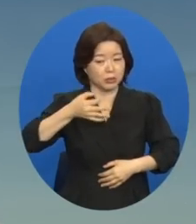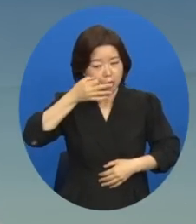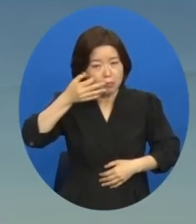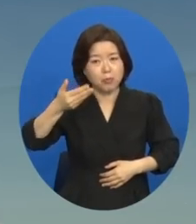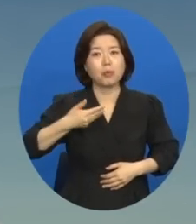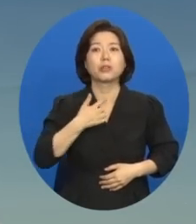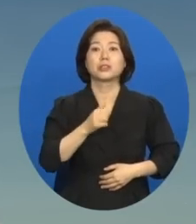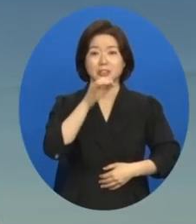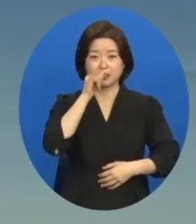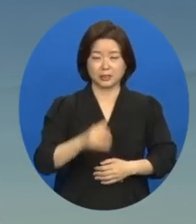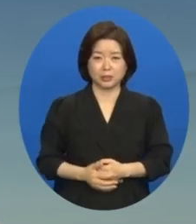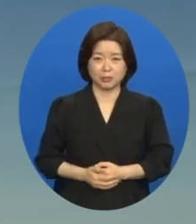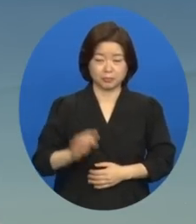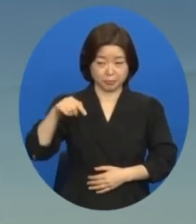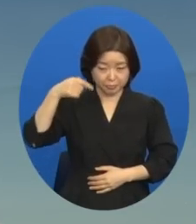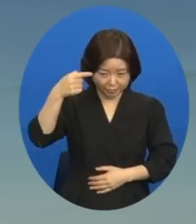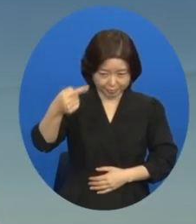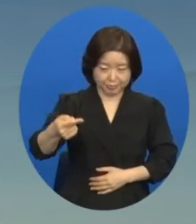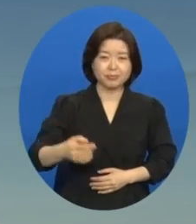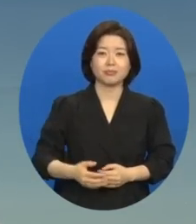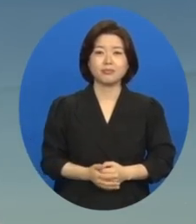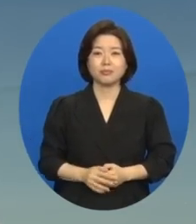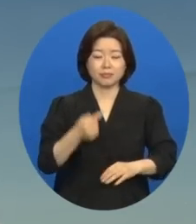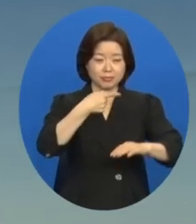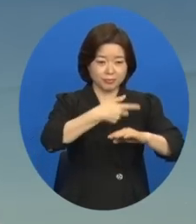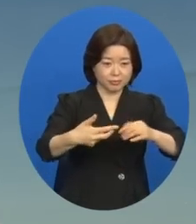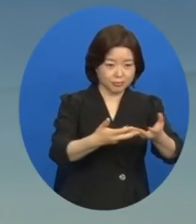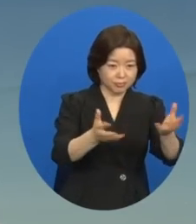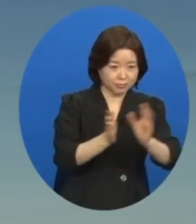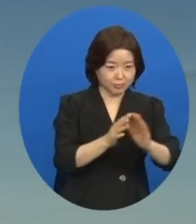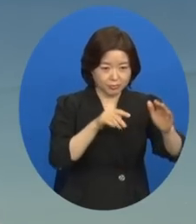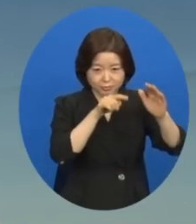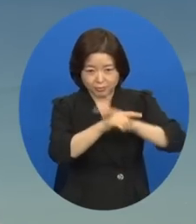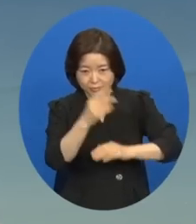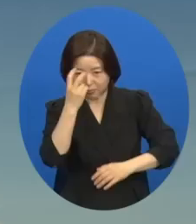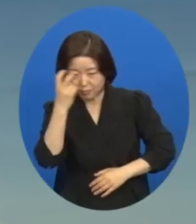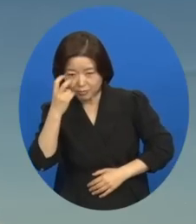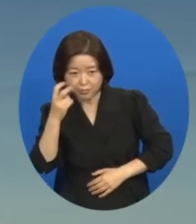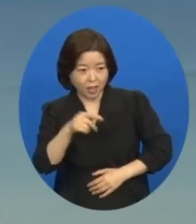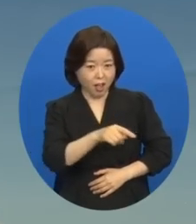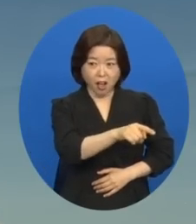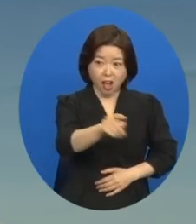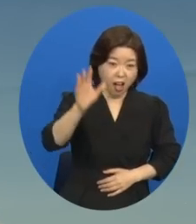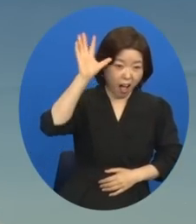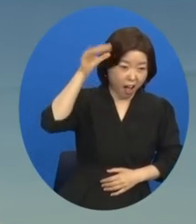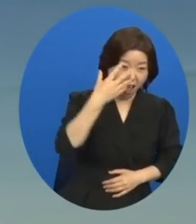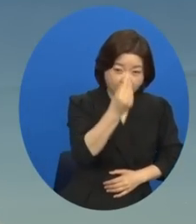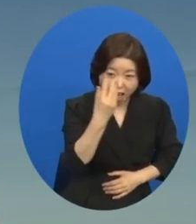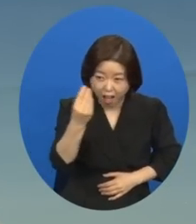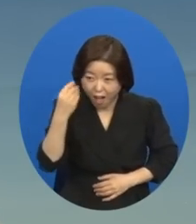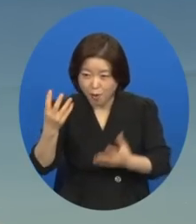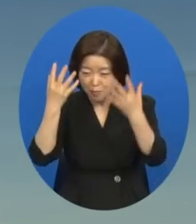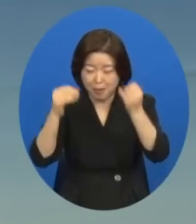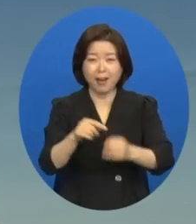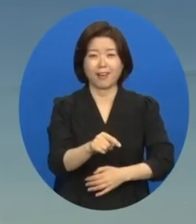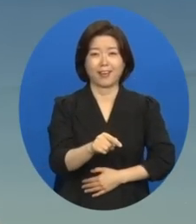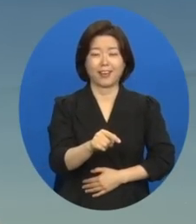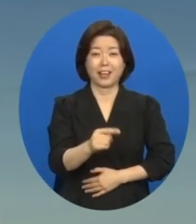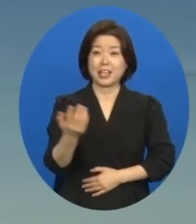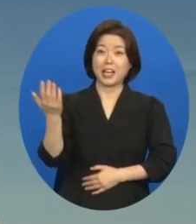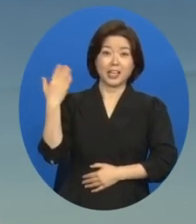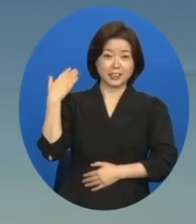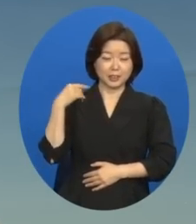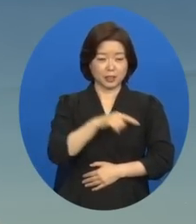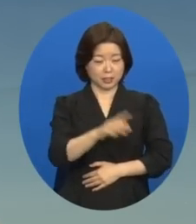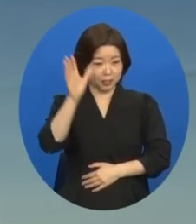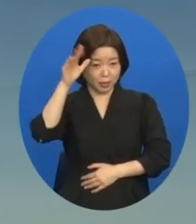있습니다. 그러고 나서 부족을 정탐하는데 왜 그렇게 돌아다니는 개가 많은지 그전에는 그